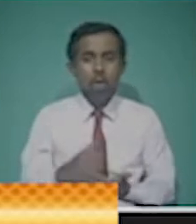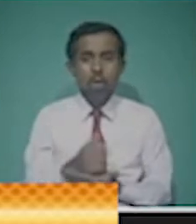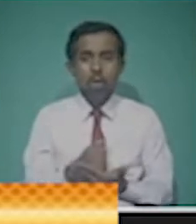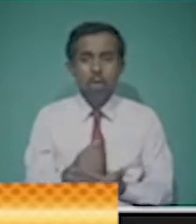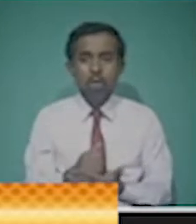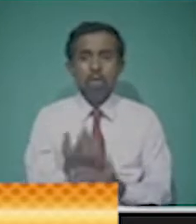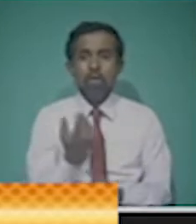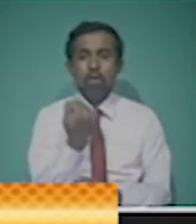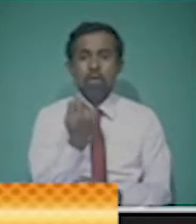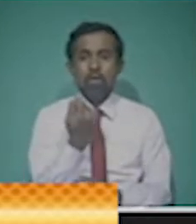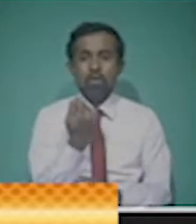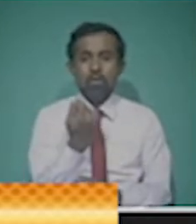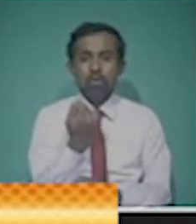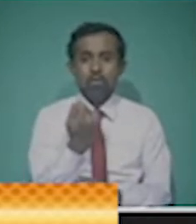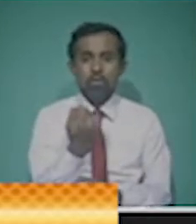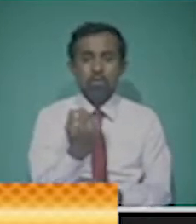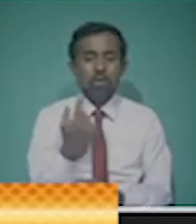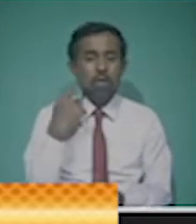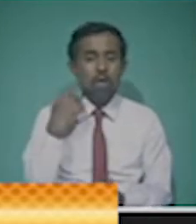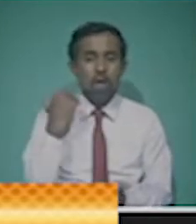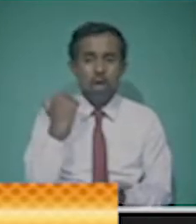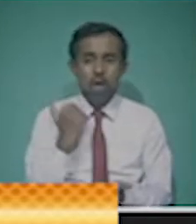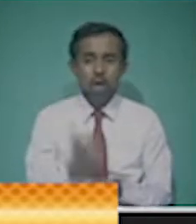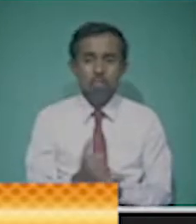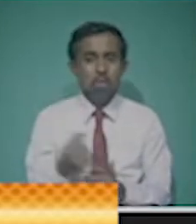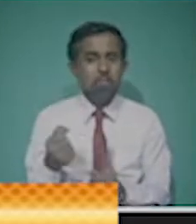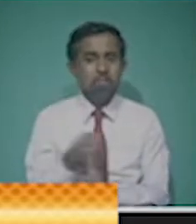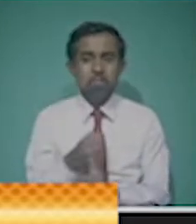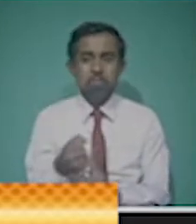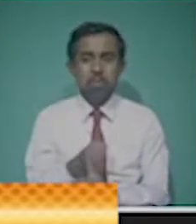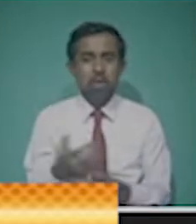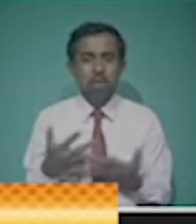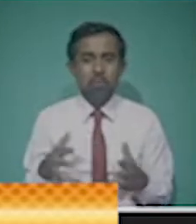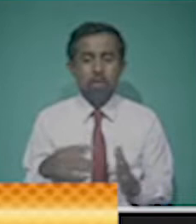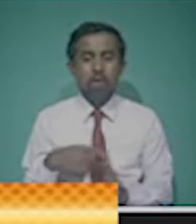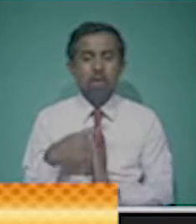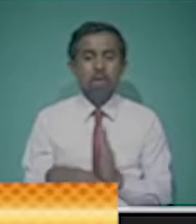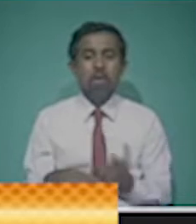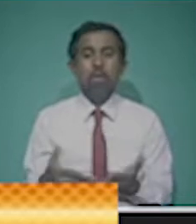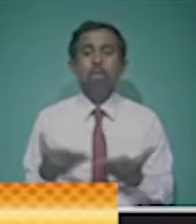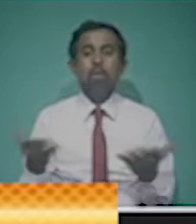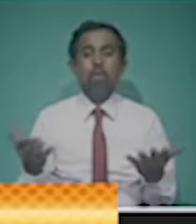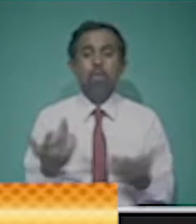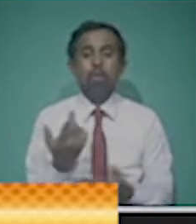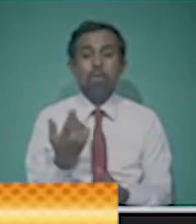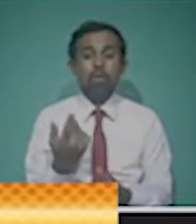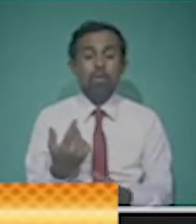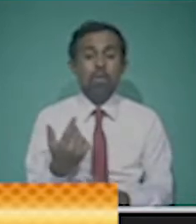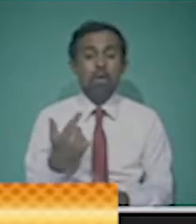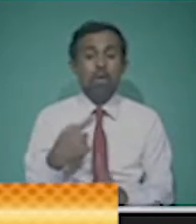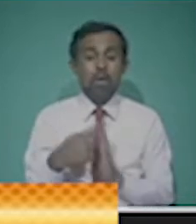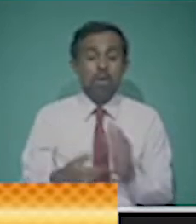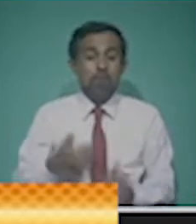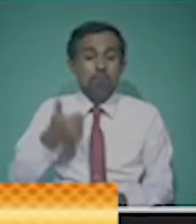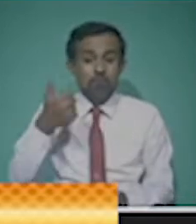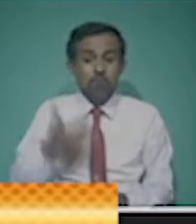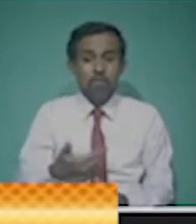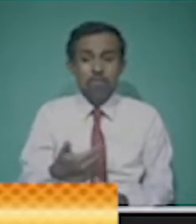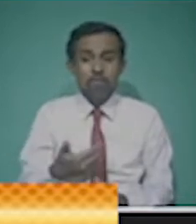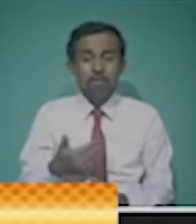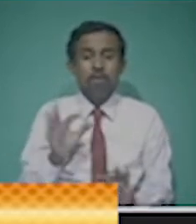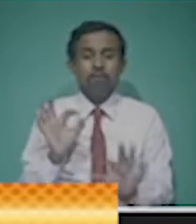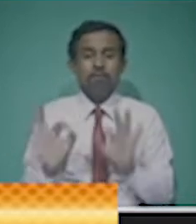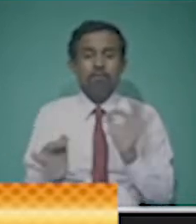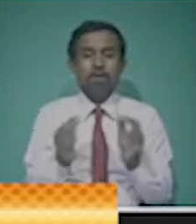balat cikke, mudik halum bahaya, tiada kondi rikom, malay perundu otam makhal ini, porla darah percenai thode bilum, ini uyeri sabi le,